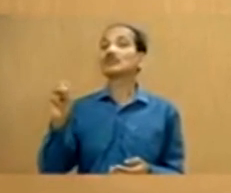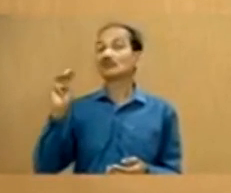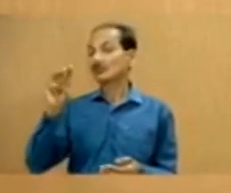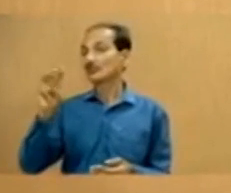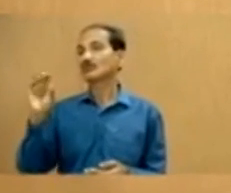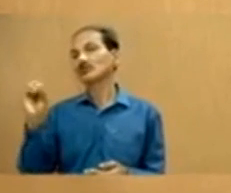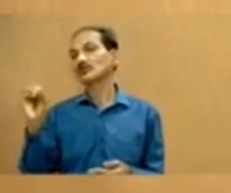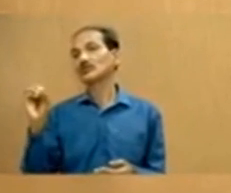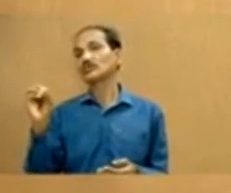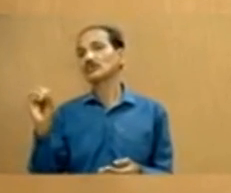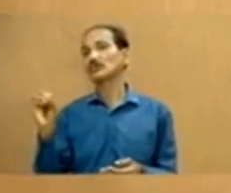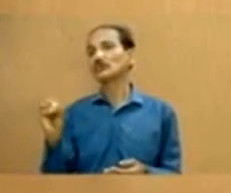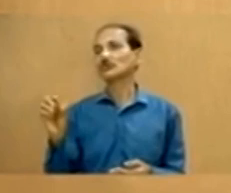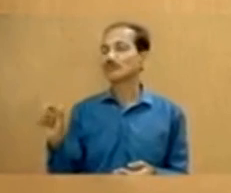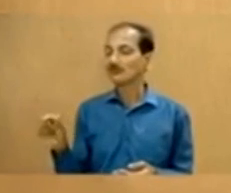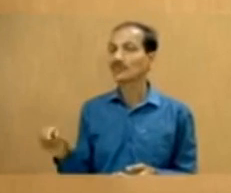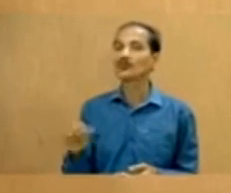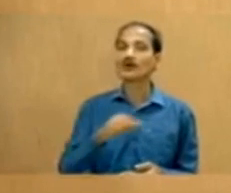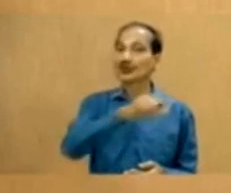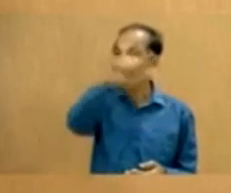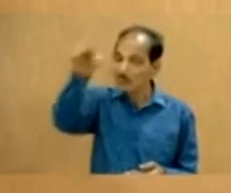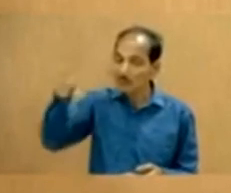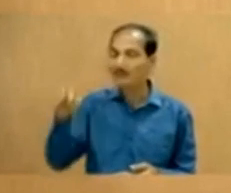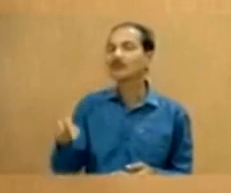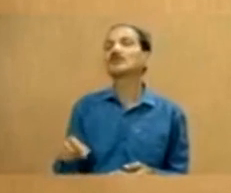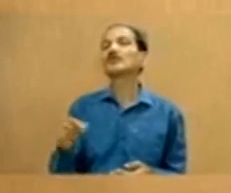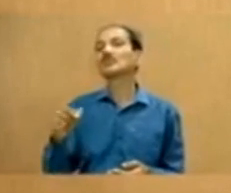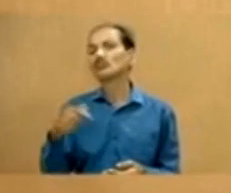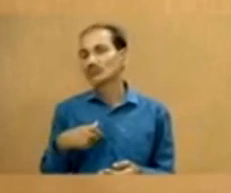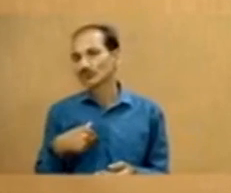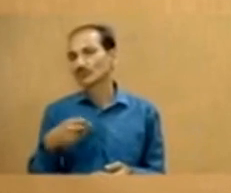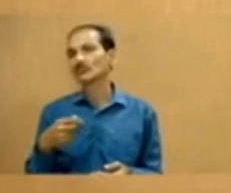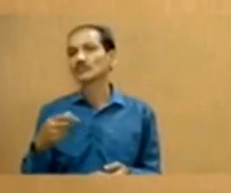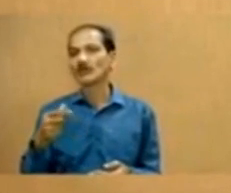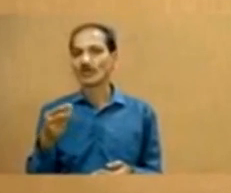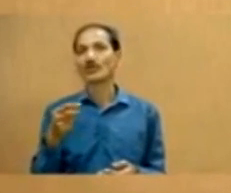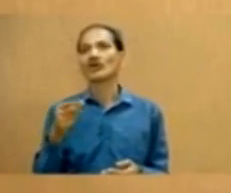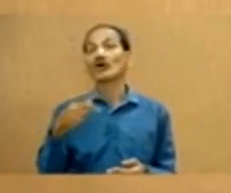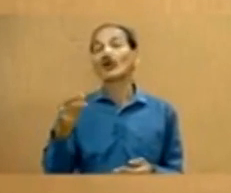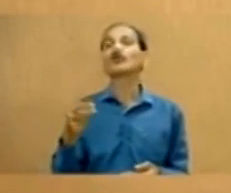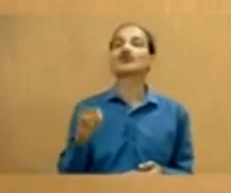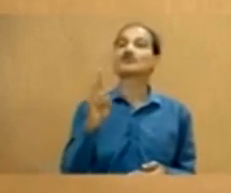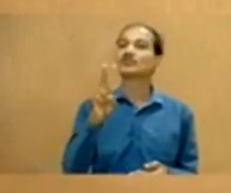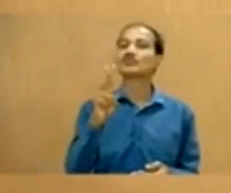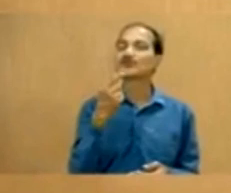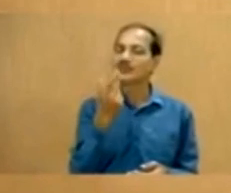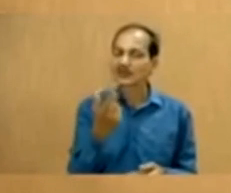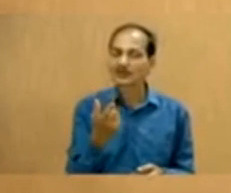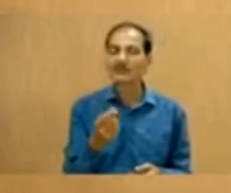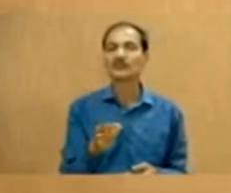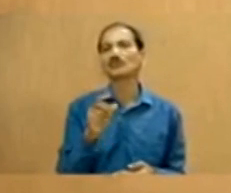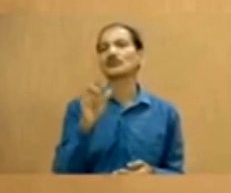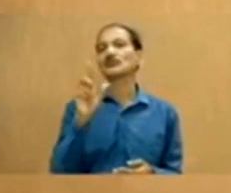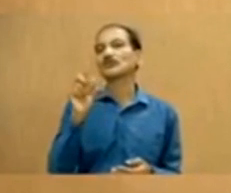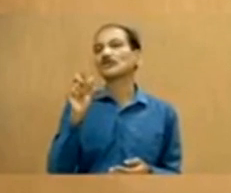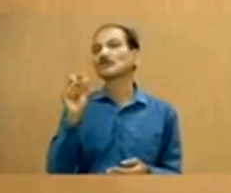ଆପଣଙ୍କ ଆଗରେ ଆଜି ଆଉ 2-3 କଥା ରଖିବି, ଟିକେ ମନ ଦେଇ ଶୁଣିବେ। ପ୍ରଥମ ଜିନିଷ ହେଲା, ସରକାର